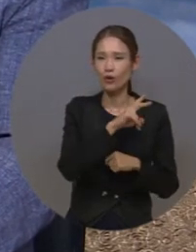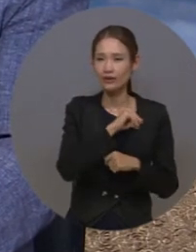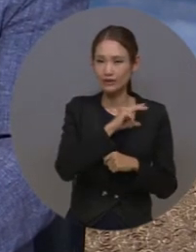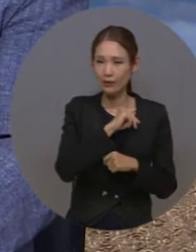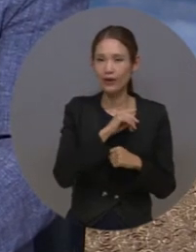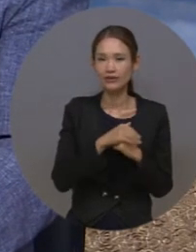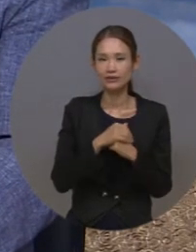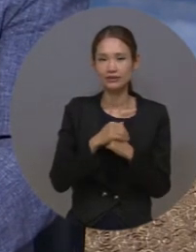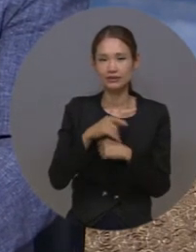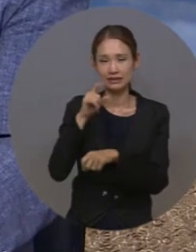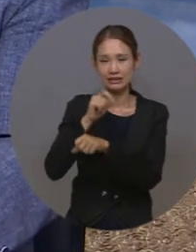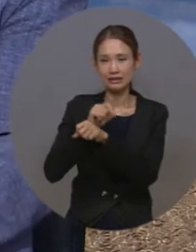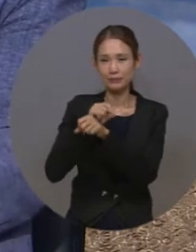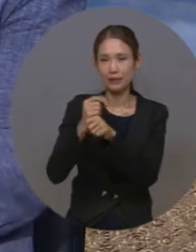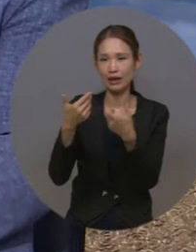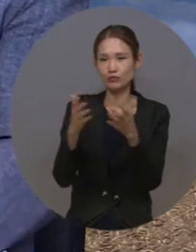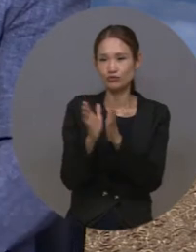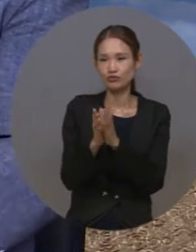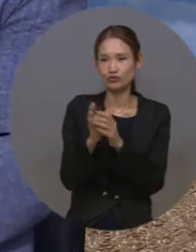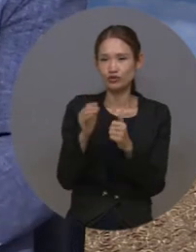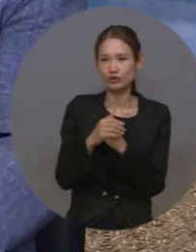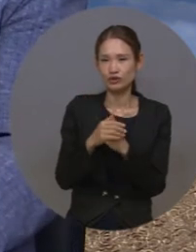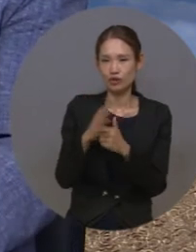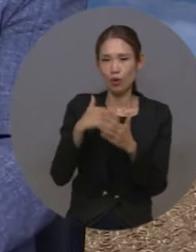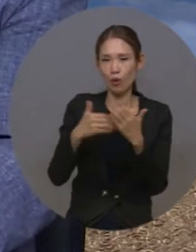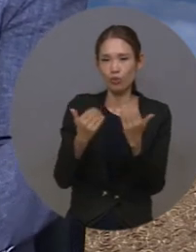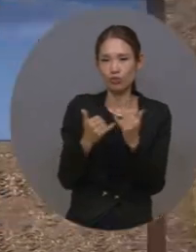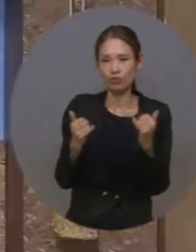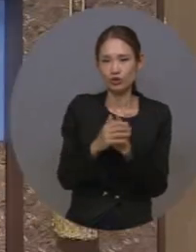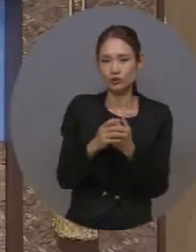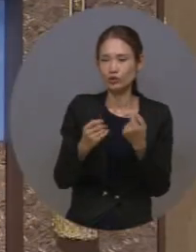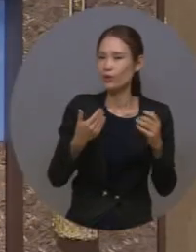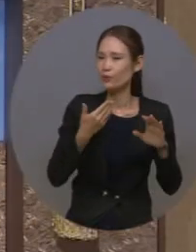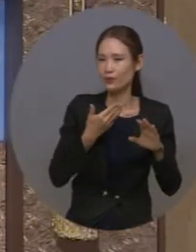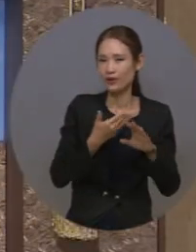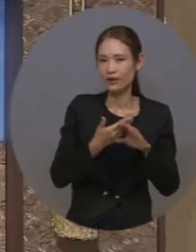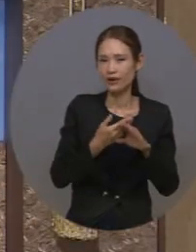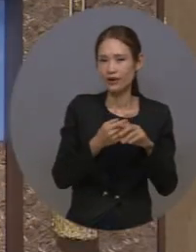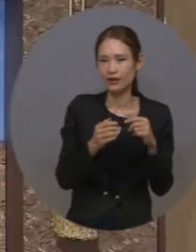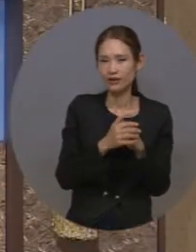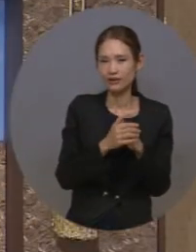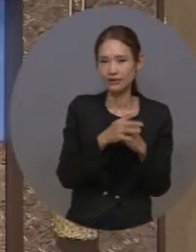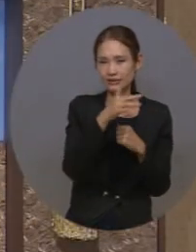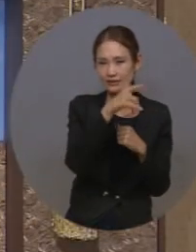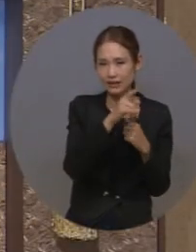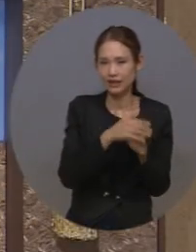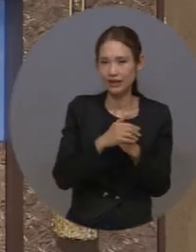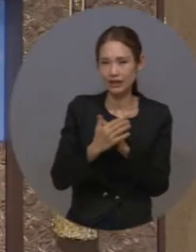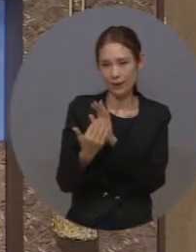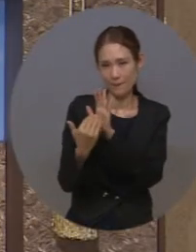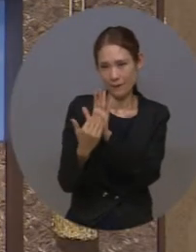도의원하고 집행부인 공무원하고는 네. 상반관계입니다. 예. 도의원이 창의라면 집행부는 방패 역할을 하는 거거든요.